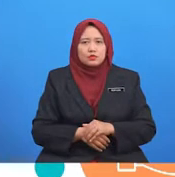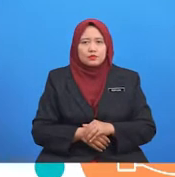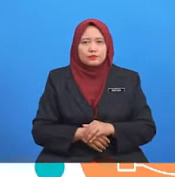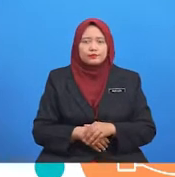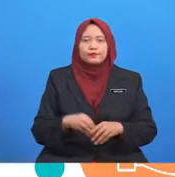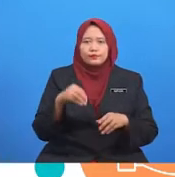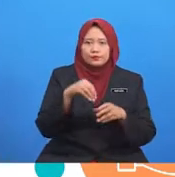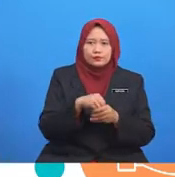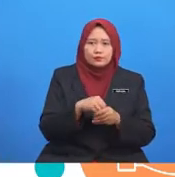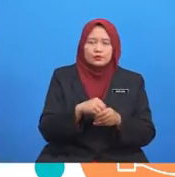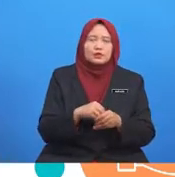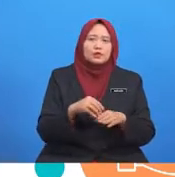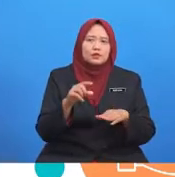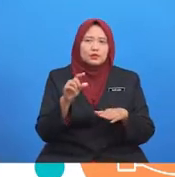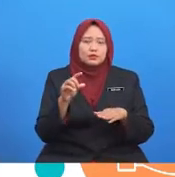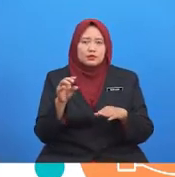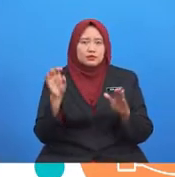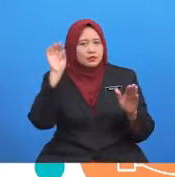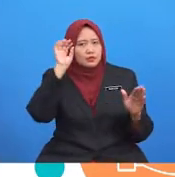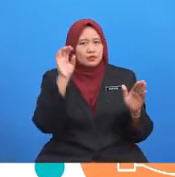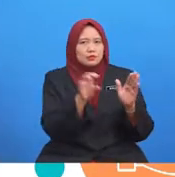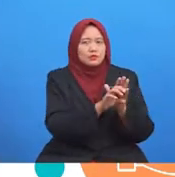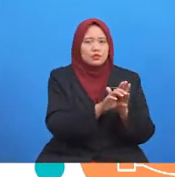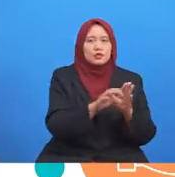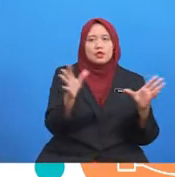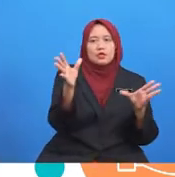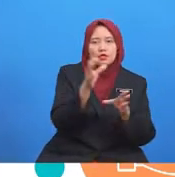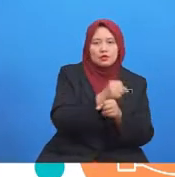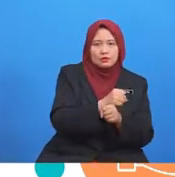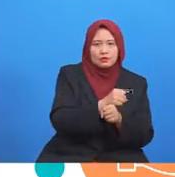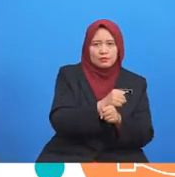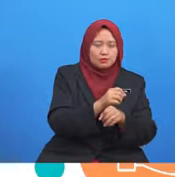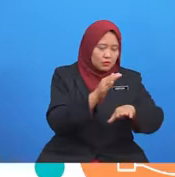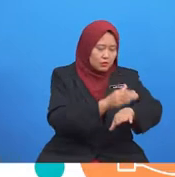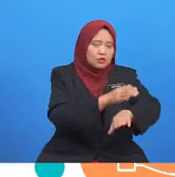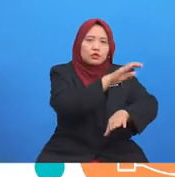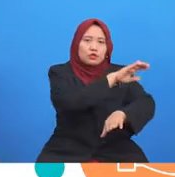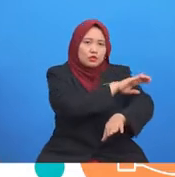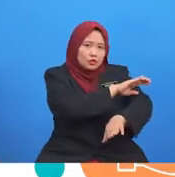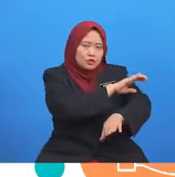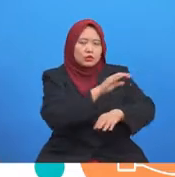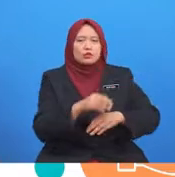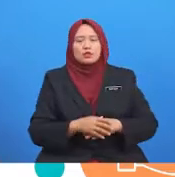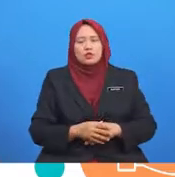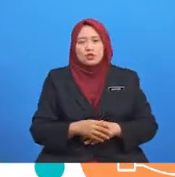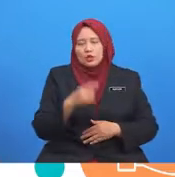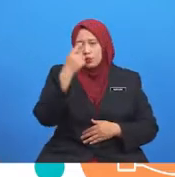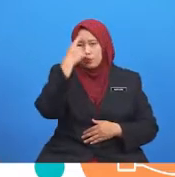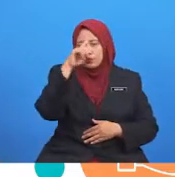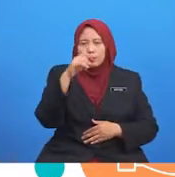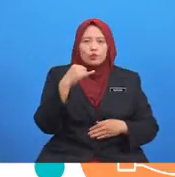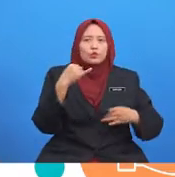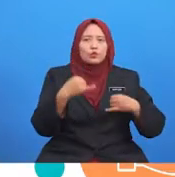ini, kita hanya mengambil cengkerangnya sebagai bahan rujukan bagi menjana